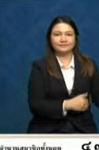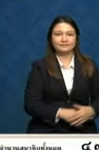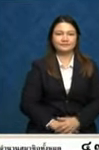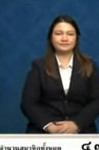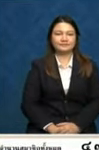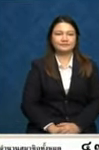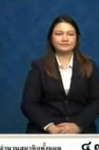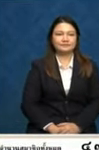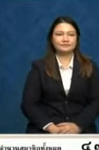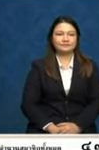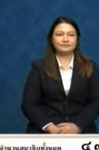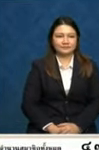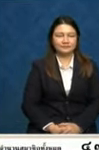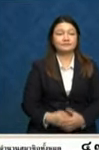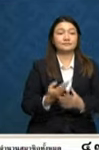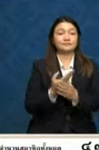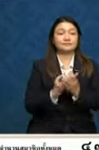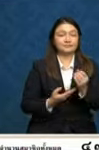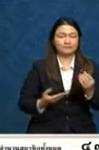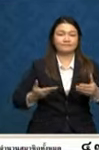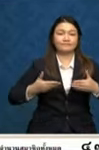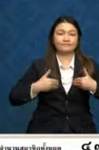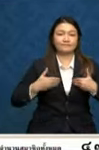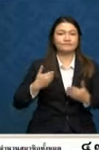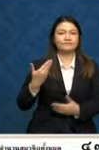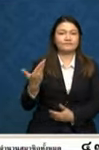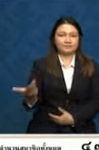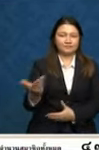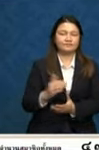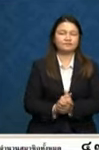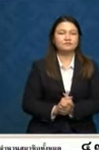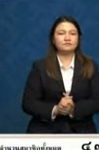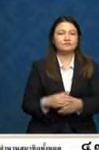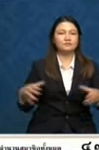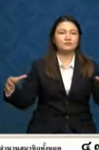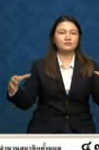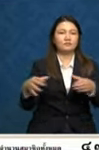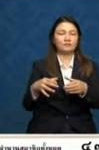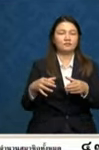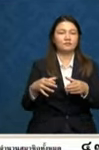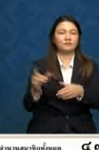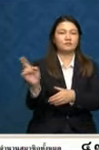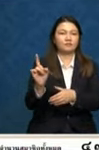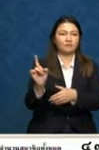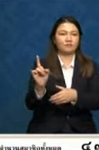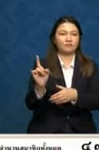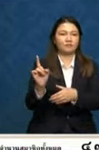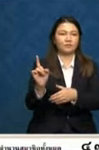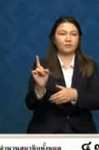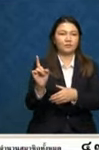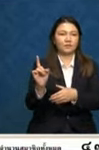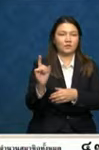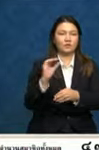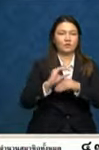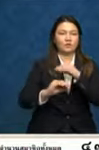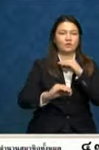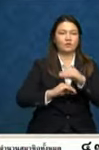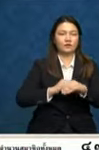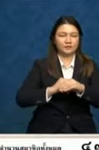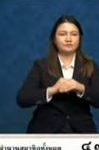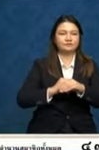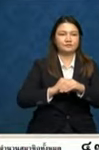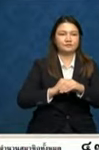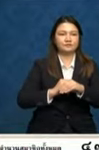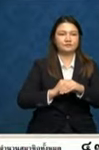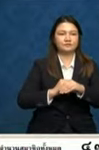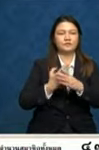สภาผู้แทนราษฎรขอต้อนรับนะครับคณะผู้เข้าร่วมโครงการต้นกล้ารัฐสภาประจ